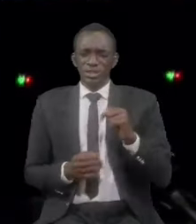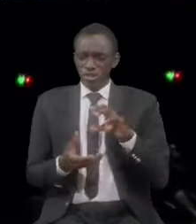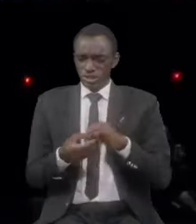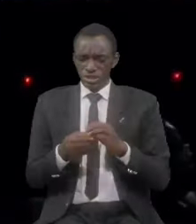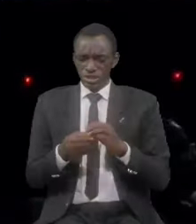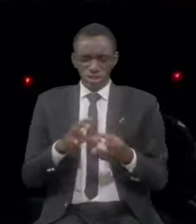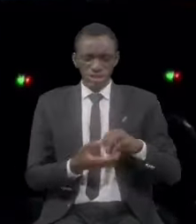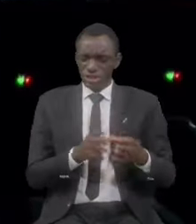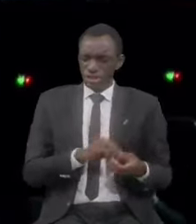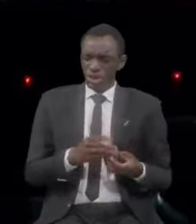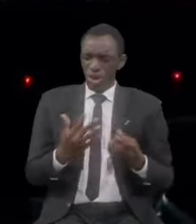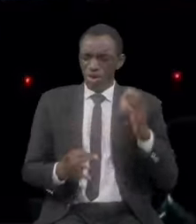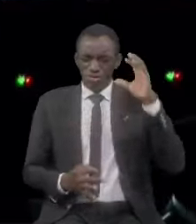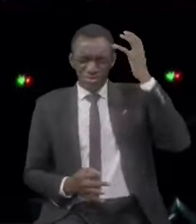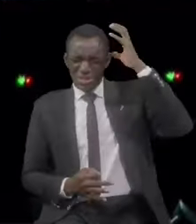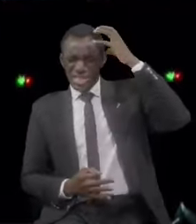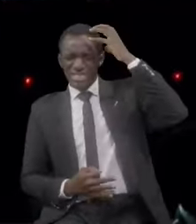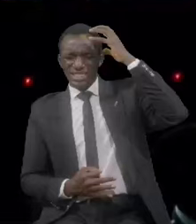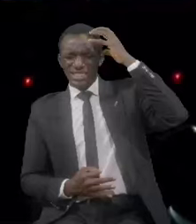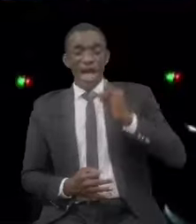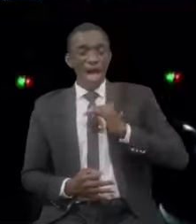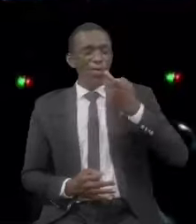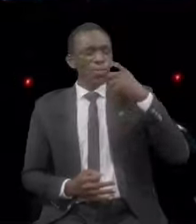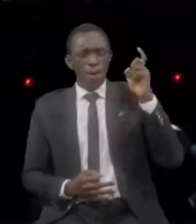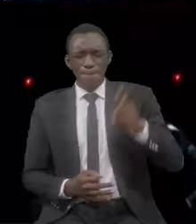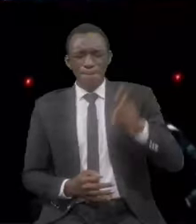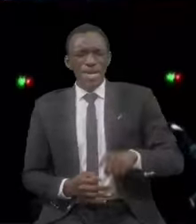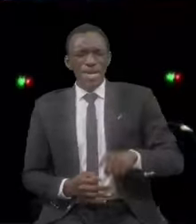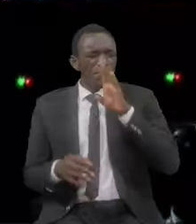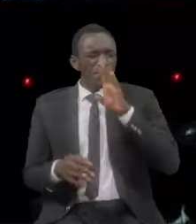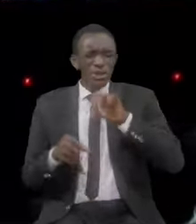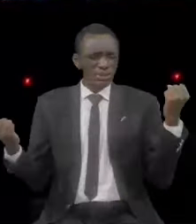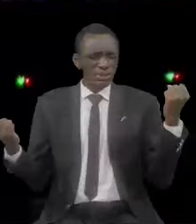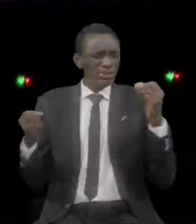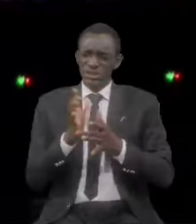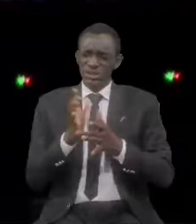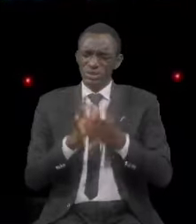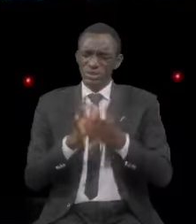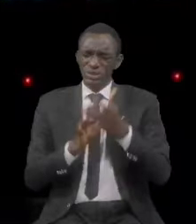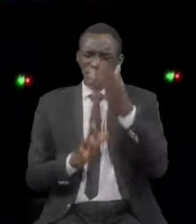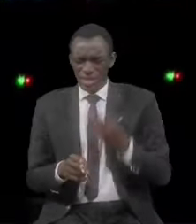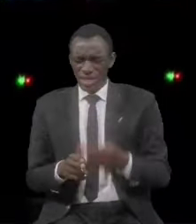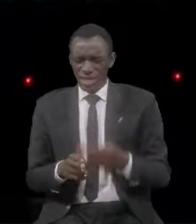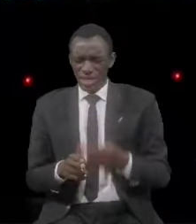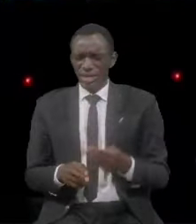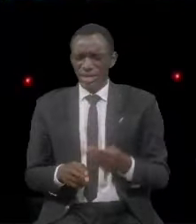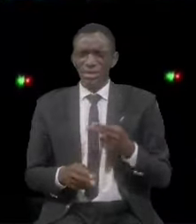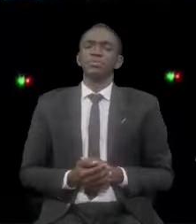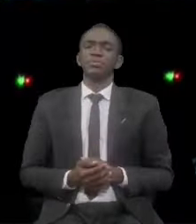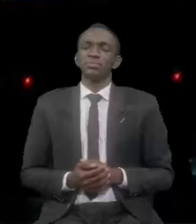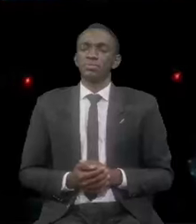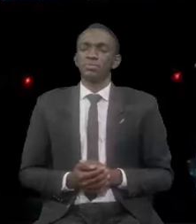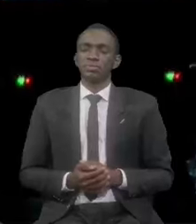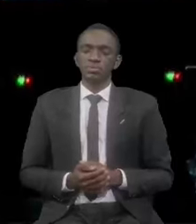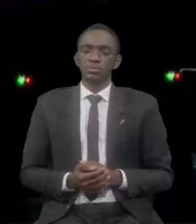Les chaînes des troubles mentaux, de la dépression mentale, je vous commande, soyez brisés au nom de Jésus-Christ.